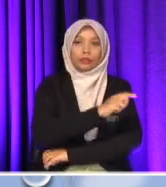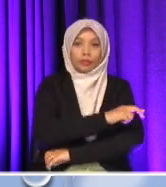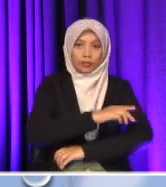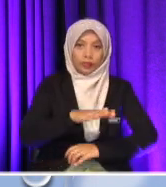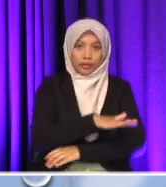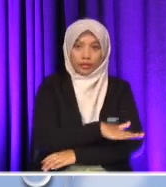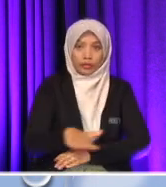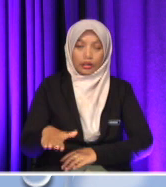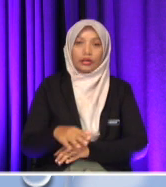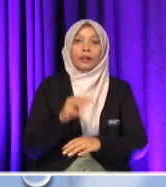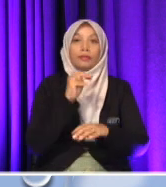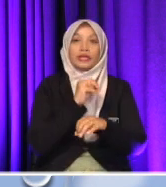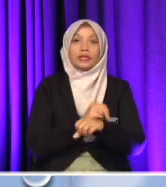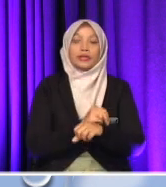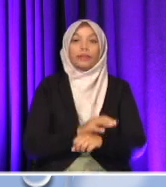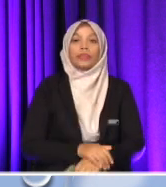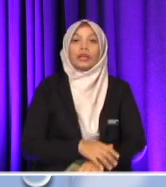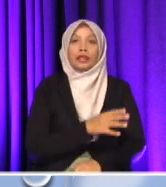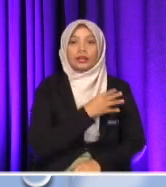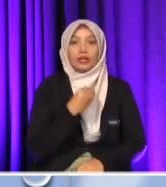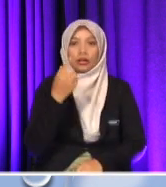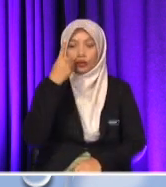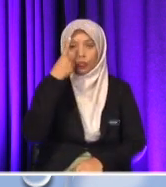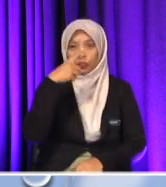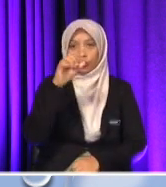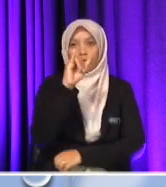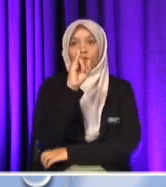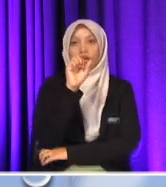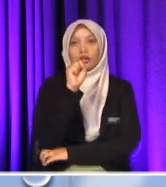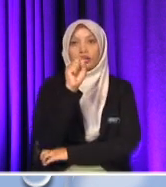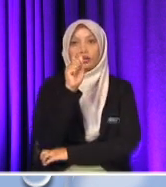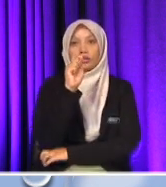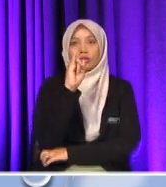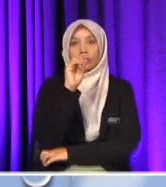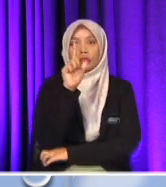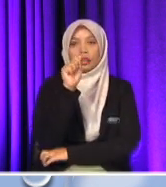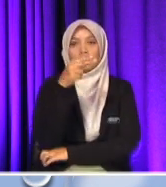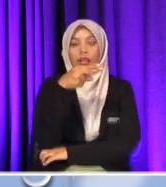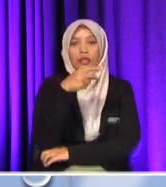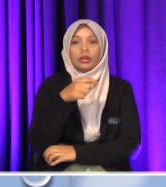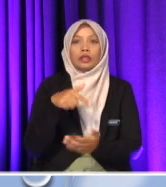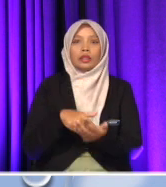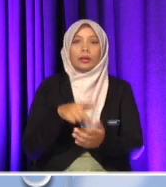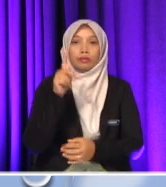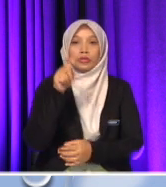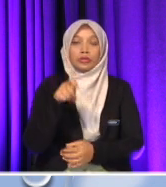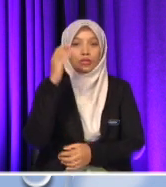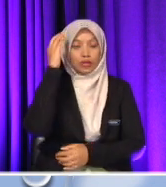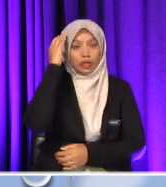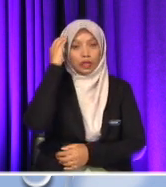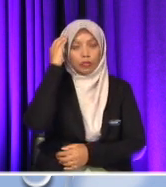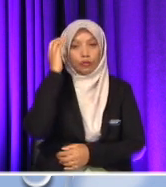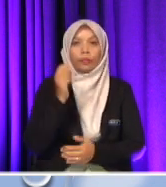Okay. Okay, dan untuk istilah ni biasanya memang kita kena perlu tahu. Okay, perlu tahu istilah VP, VPP,